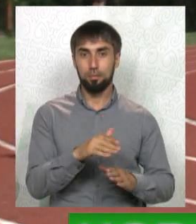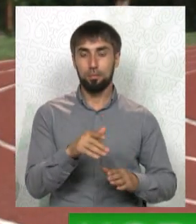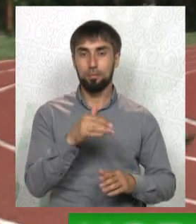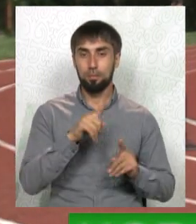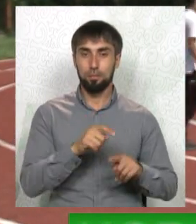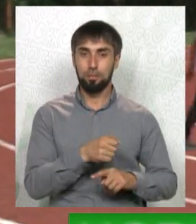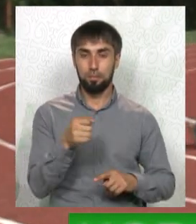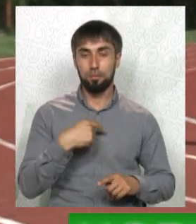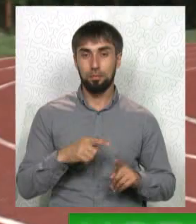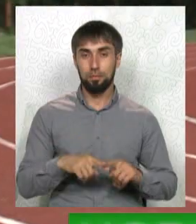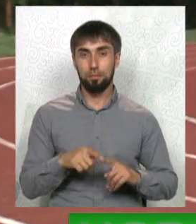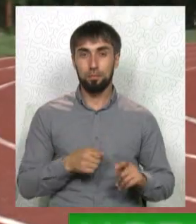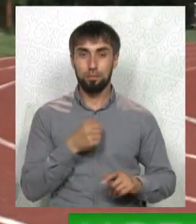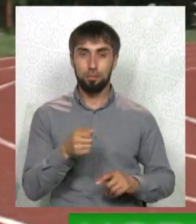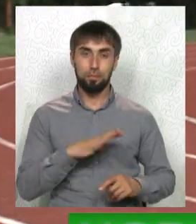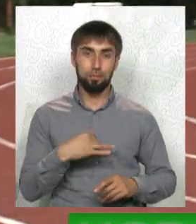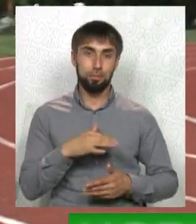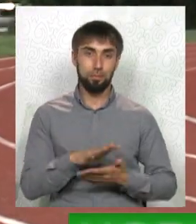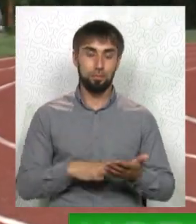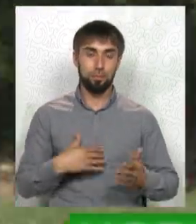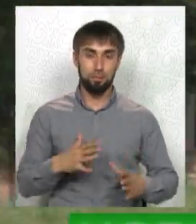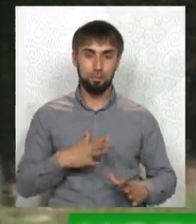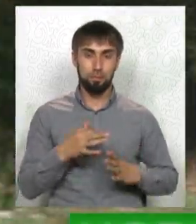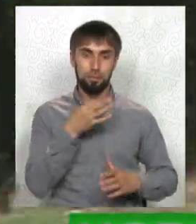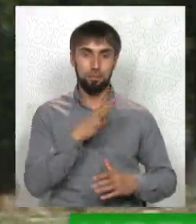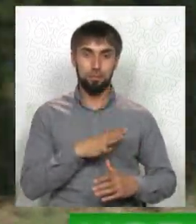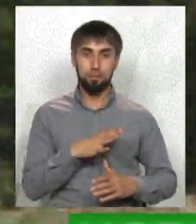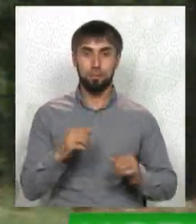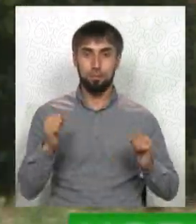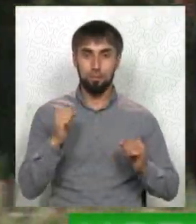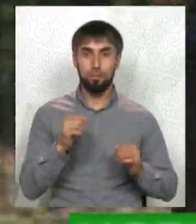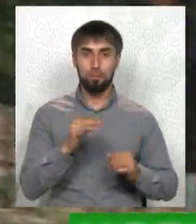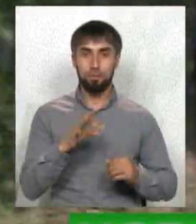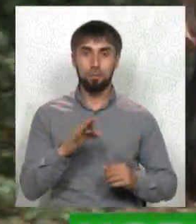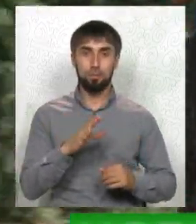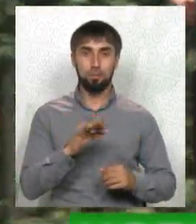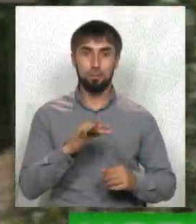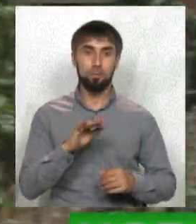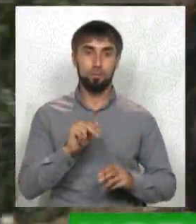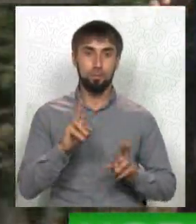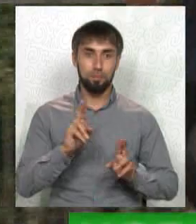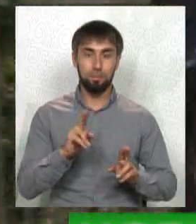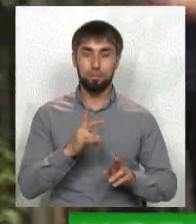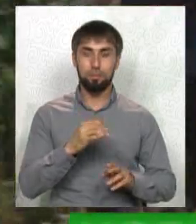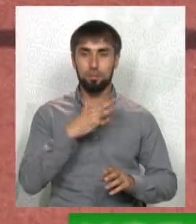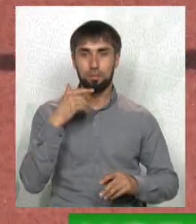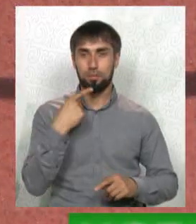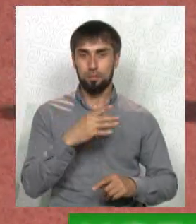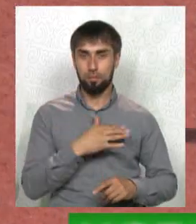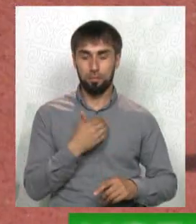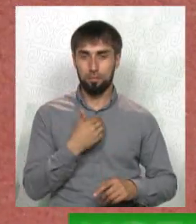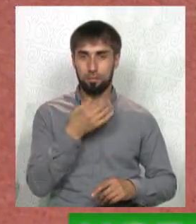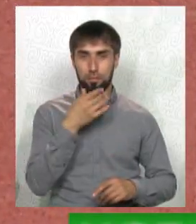очень, что очень, а у тебя да, вот, а все интерес, а чем штурм шок. Спортсмены, особенно вольники, как правило, немногословные. Привыкли